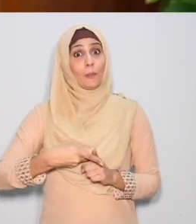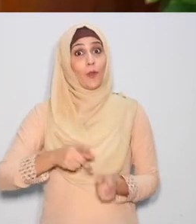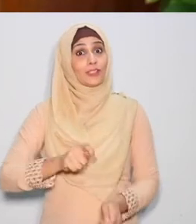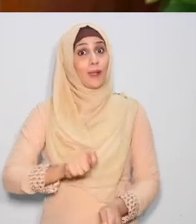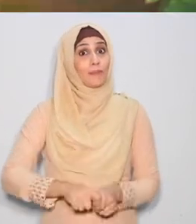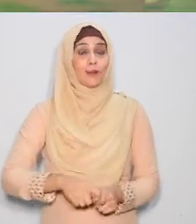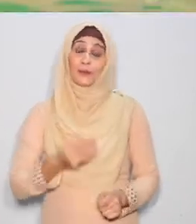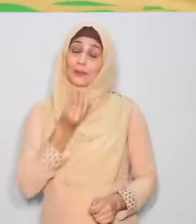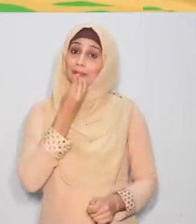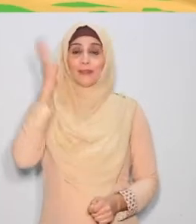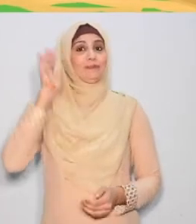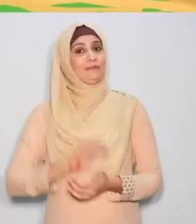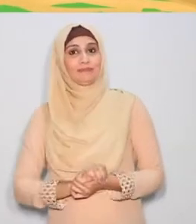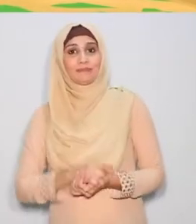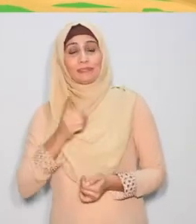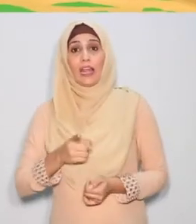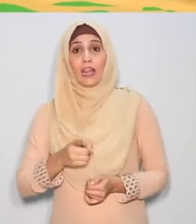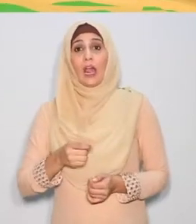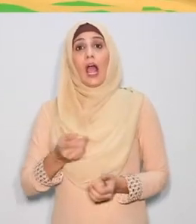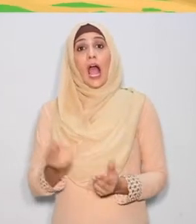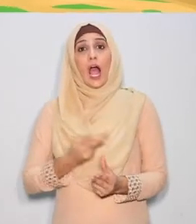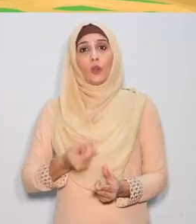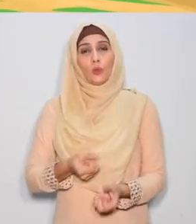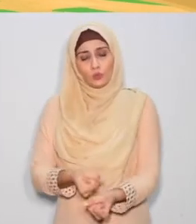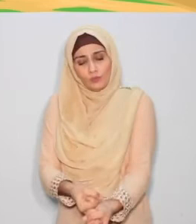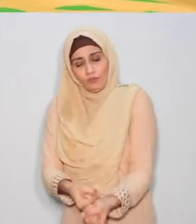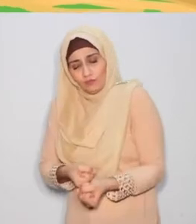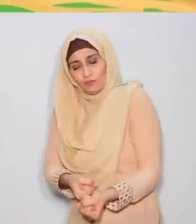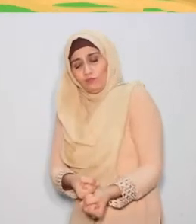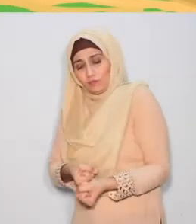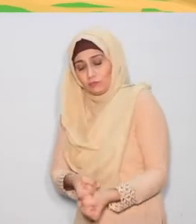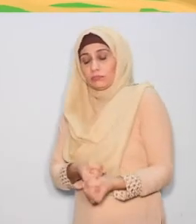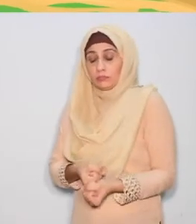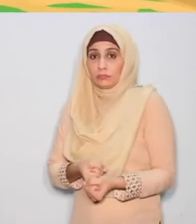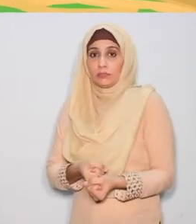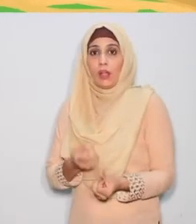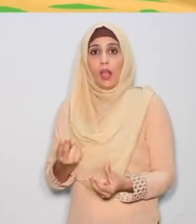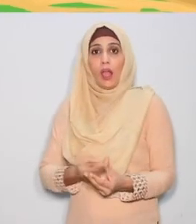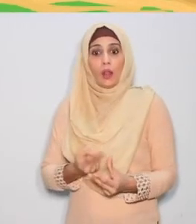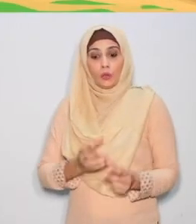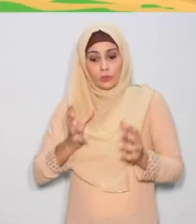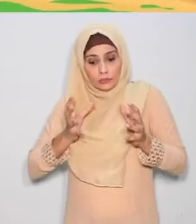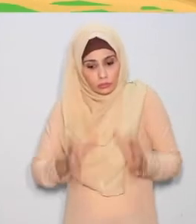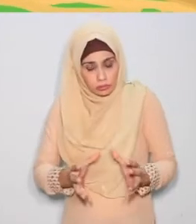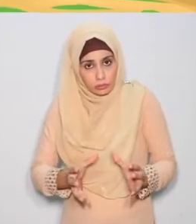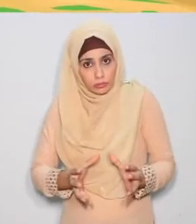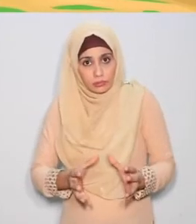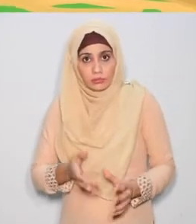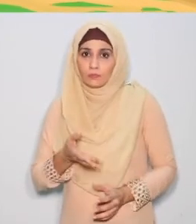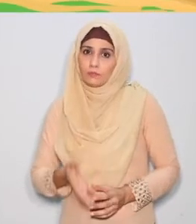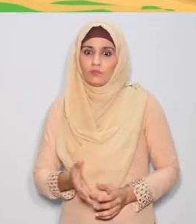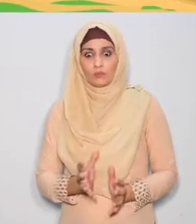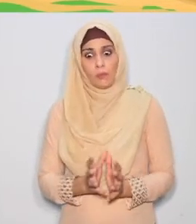समोसा बनाकर खाऊंगा। उसने आलू बाहर खींचने की कोशिश की, लेकिन आलू तो टस से मस ना हुआ। ये